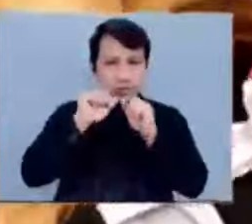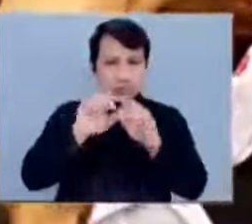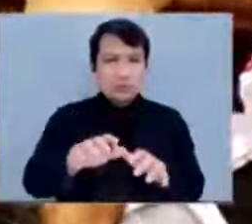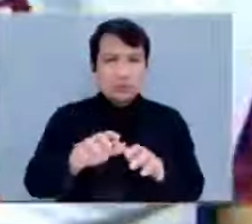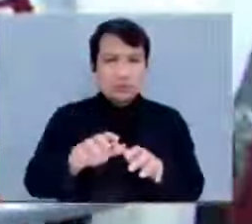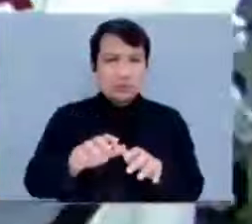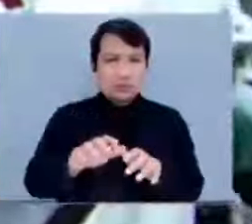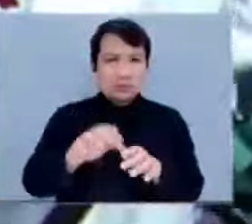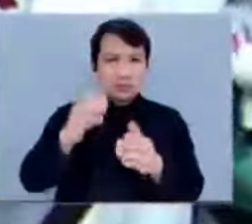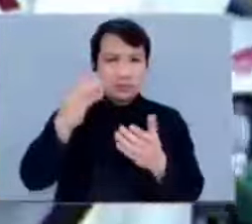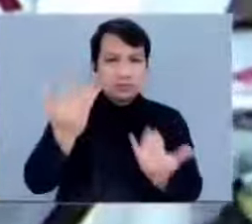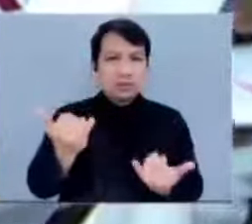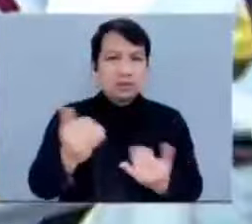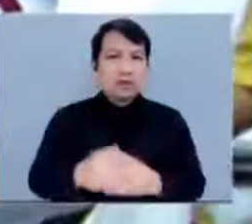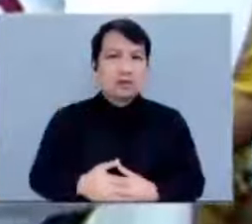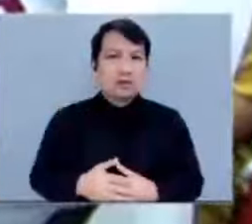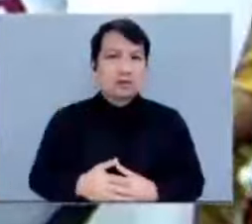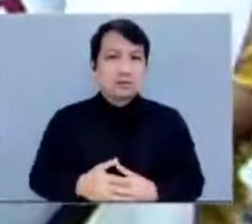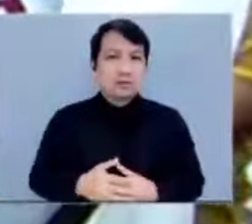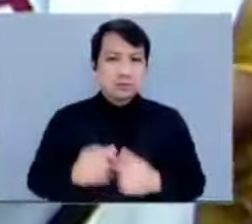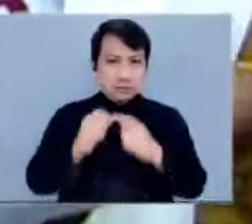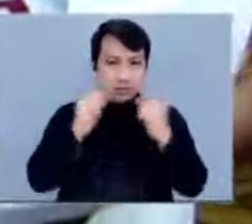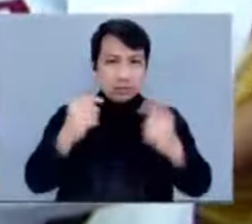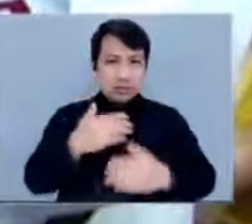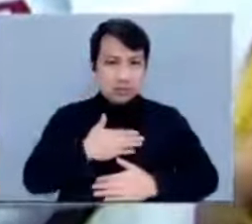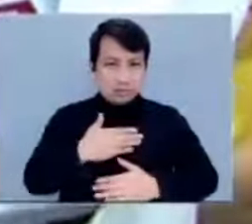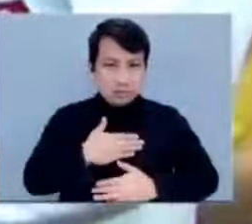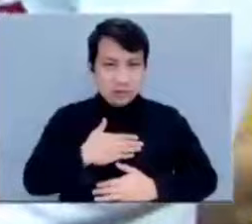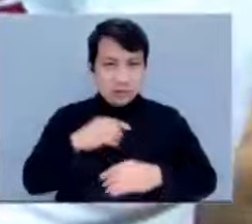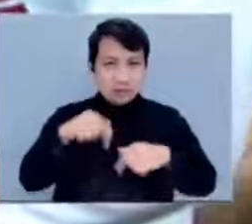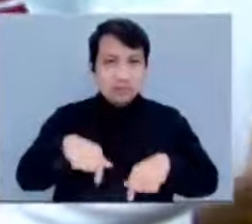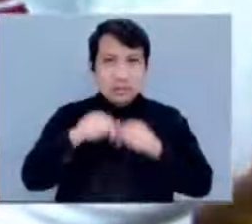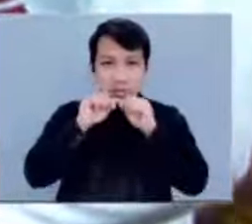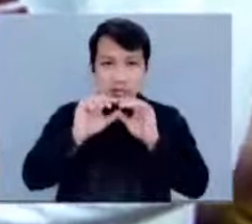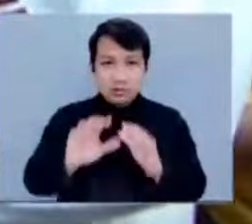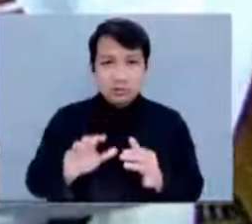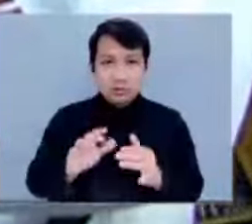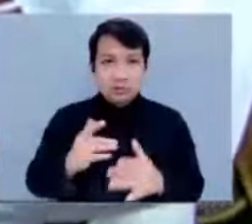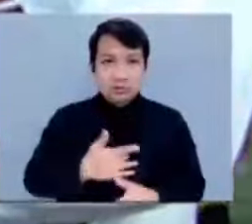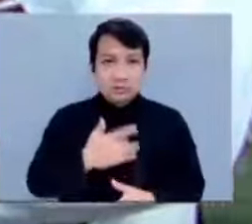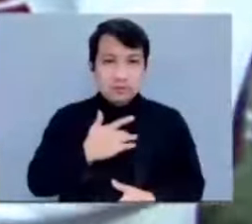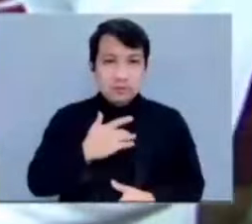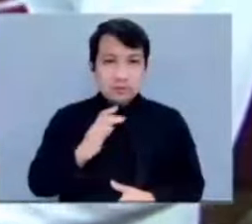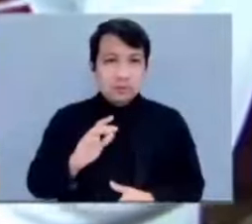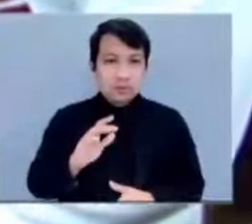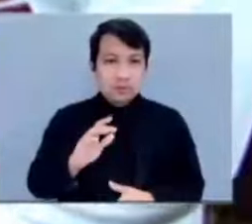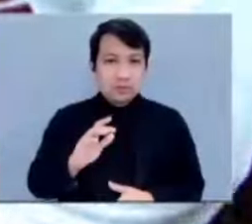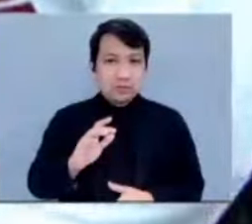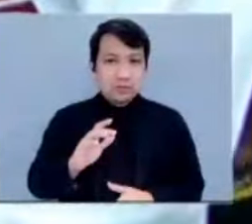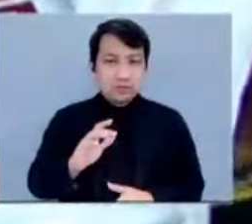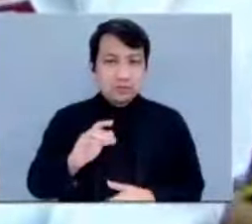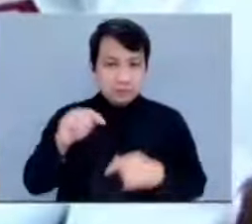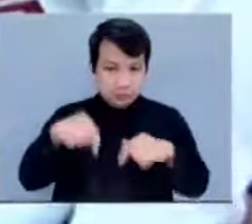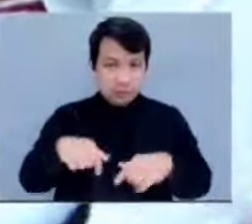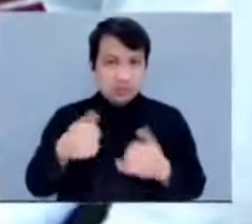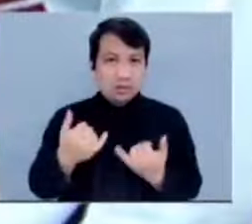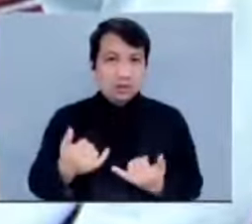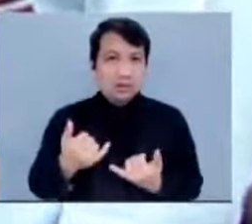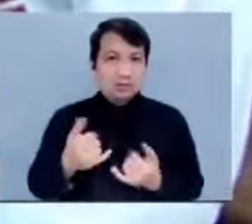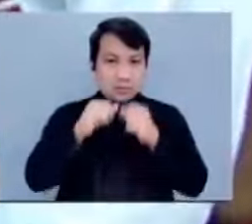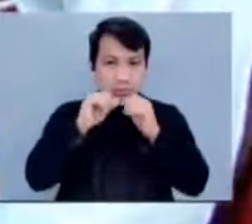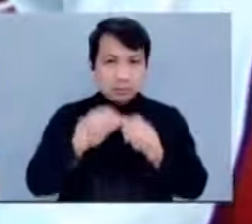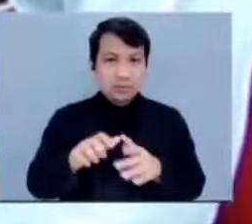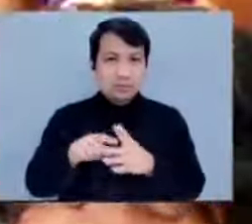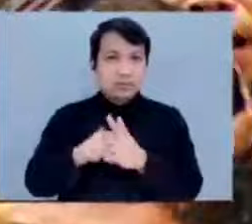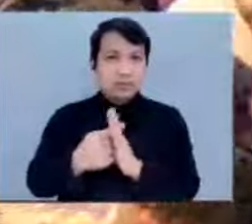to. Nakakatuwa dahil yung blessing nga ngayon, pinaramdam ng mahal na Senyor na eto na talaga. Simula na ulit ng